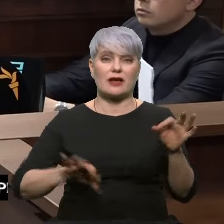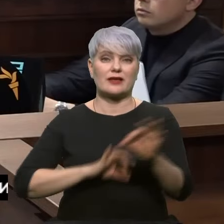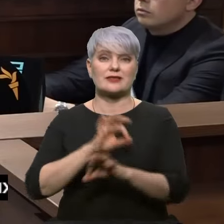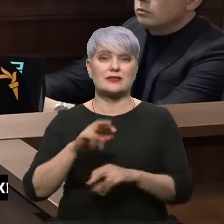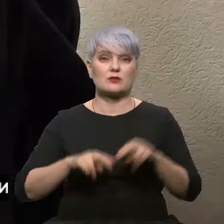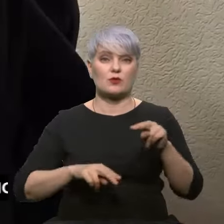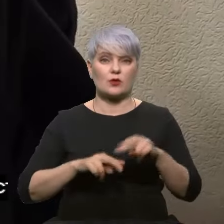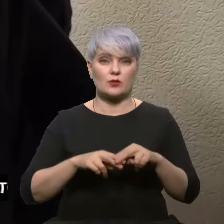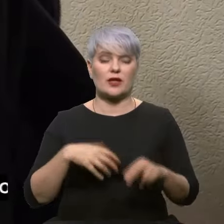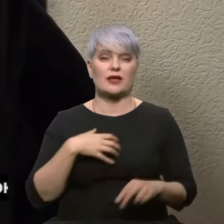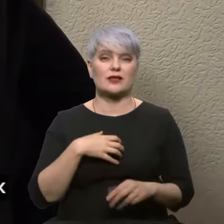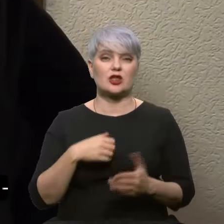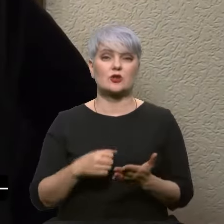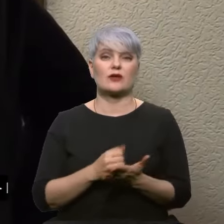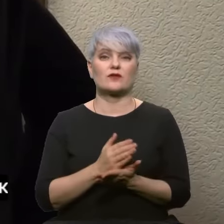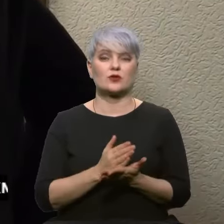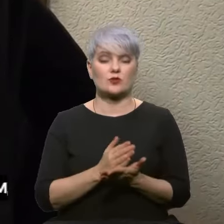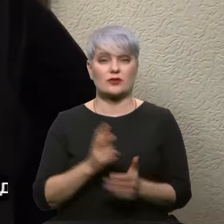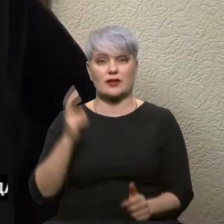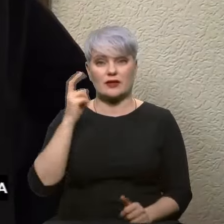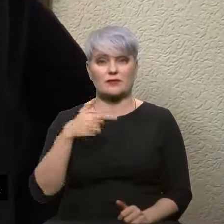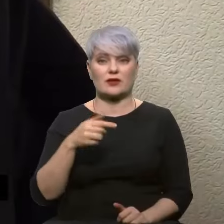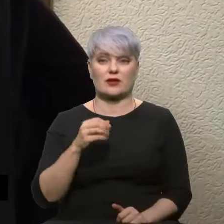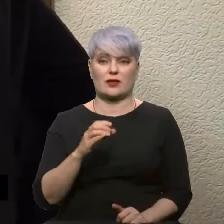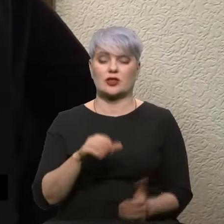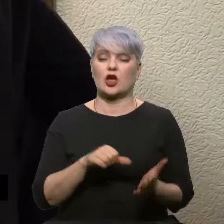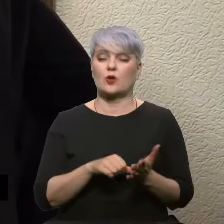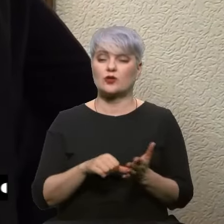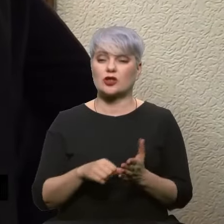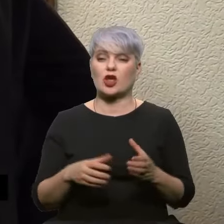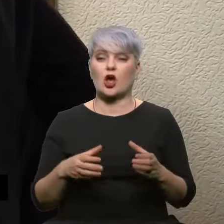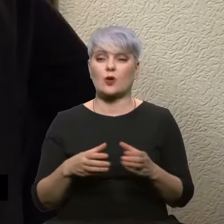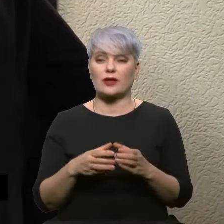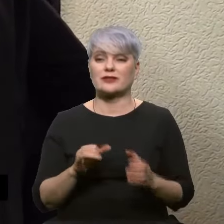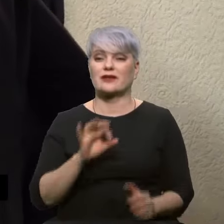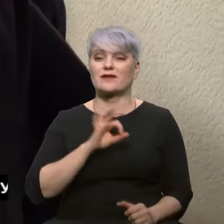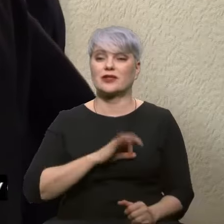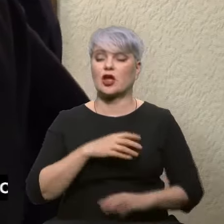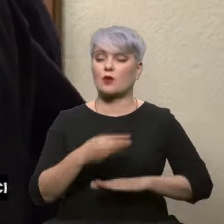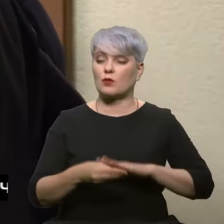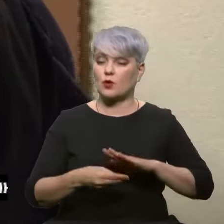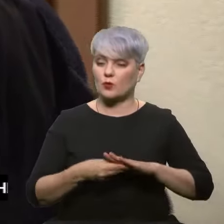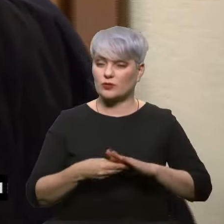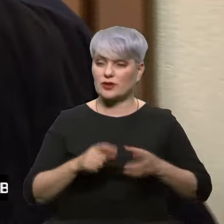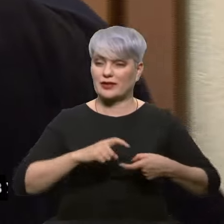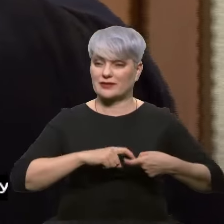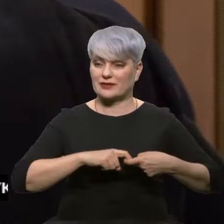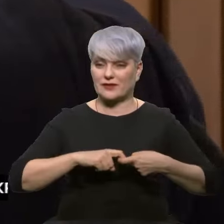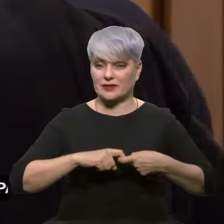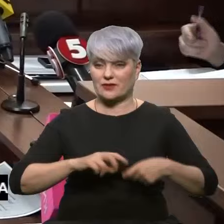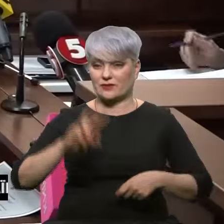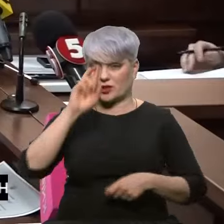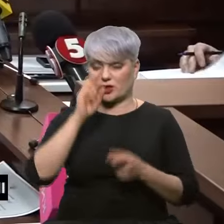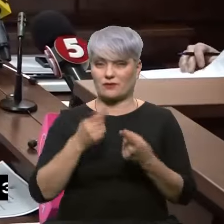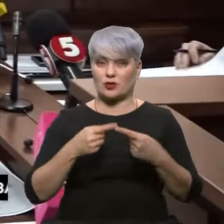ГЕС. За даними слідства, учасники злочинної організації з використанням корупційних зв'язків у державних